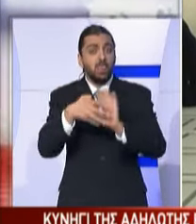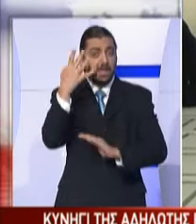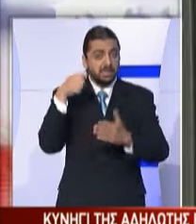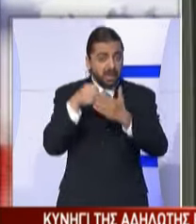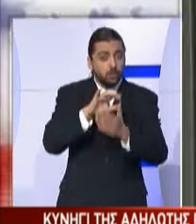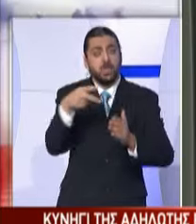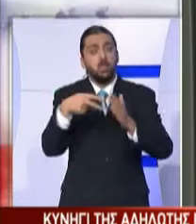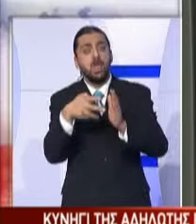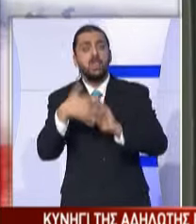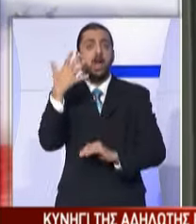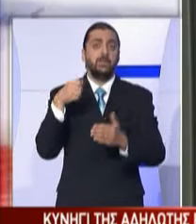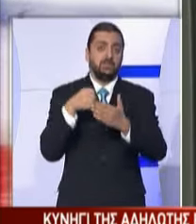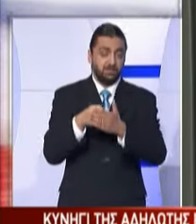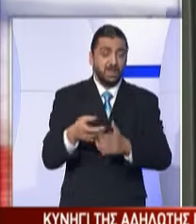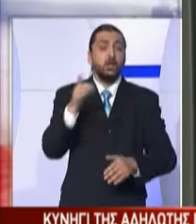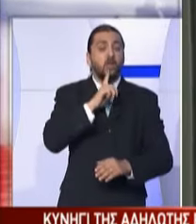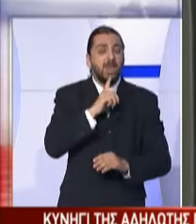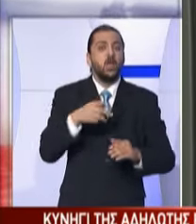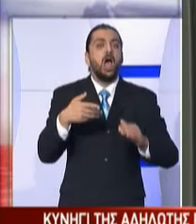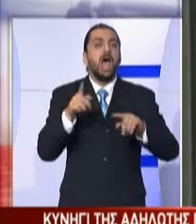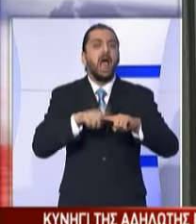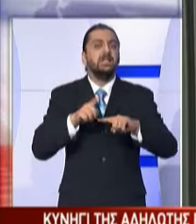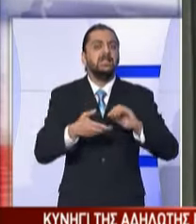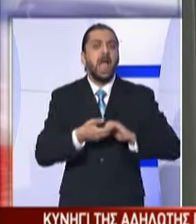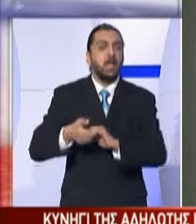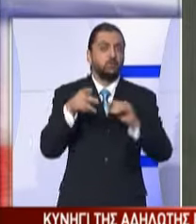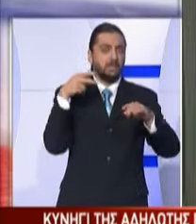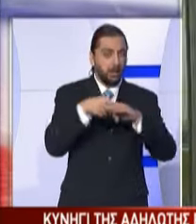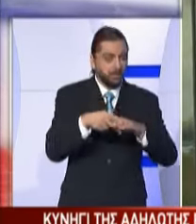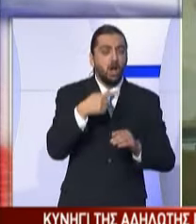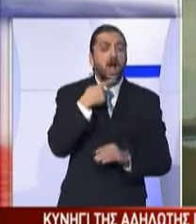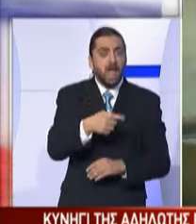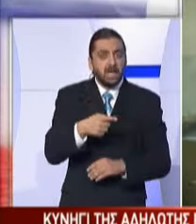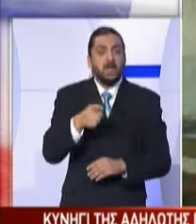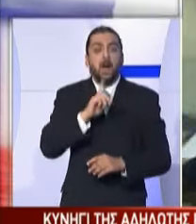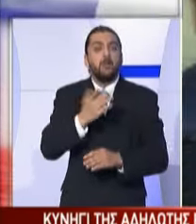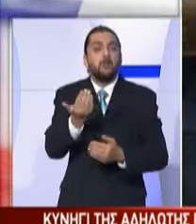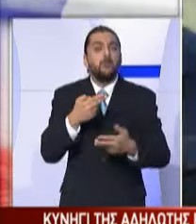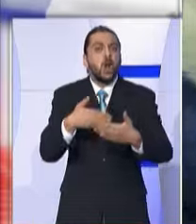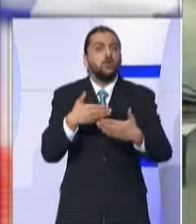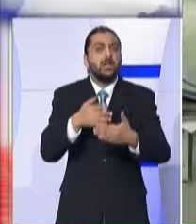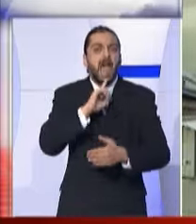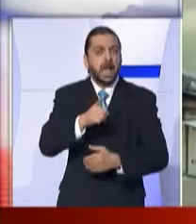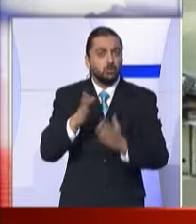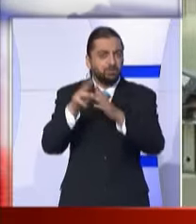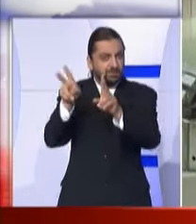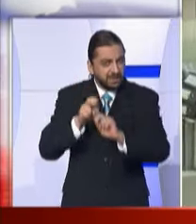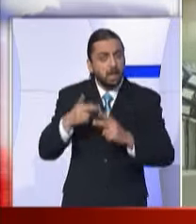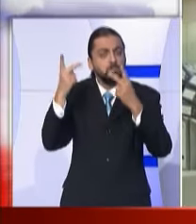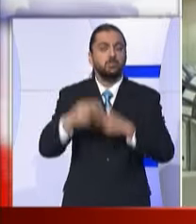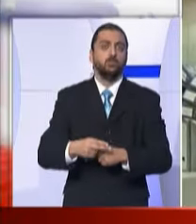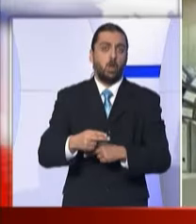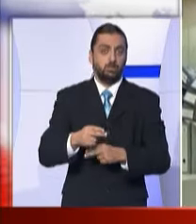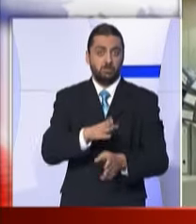της διαδικασίας των προσωρινών διαταγών ζήτησε και η Ελληνική Ένωση Τραπεζών, διαψεύδοντας, όπως είπε και ο πρόεδρος της Χρήστος Γκόρτσος, πως υπάρχει